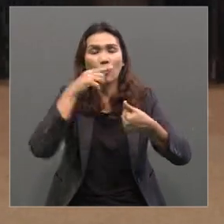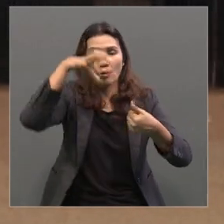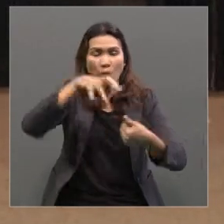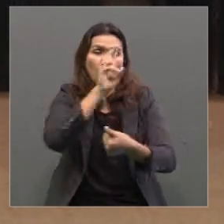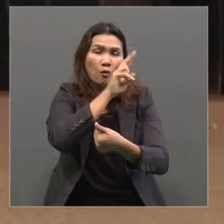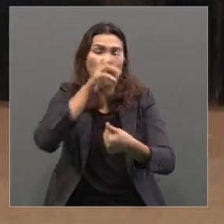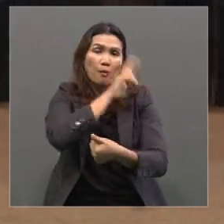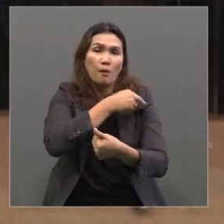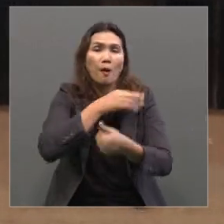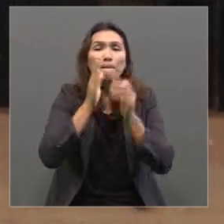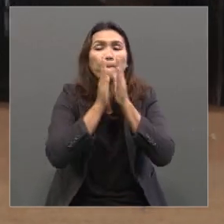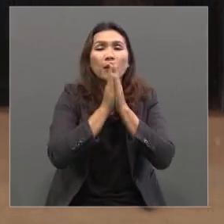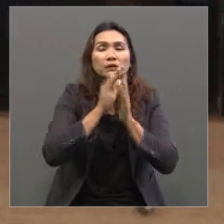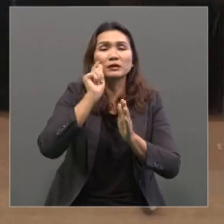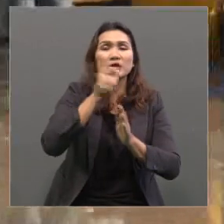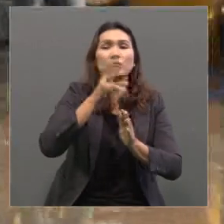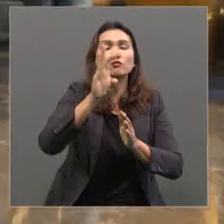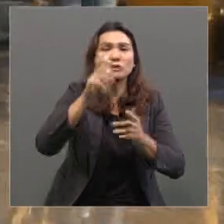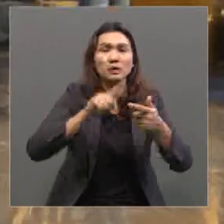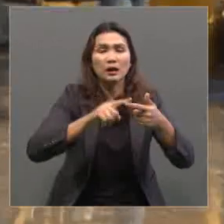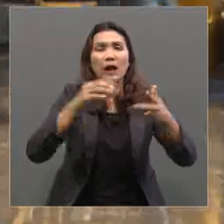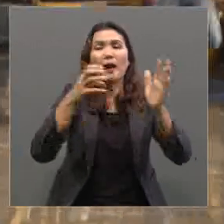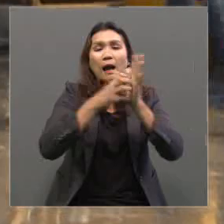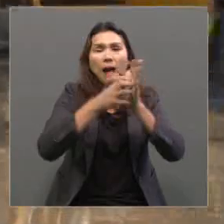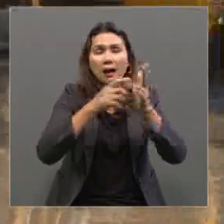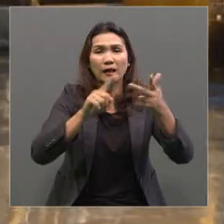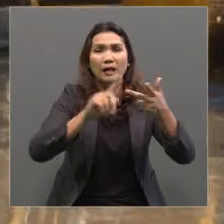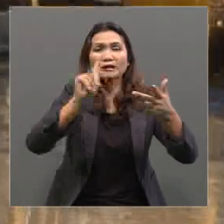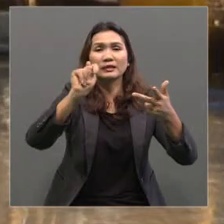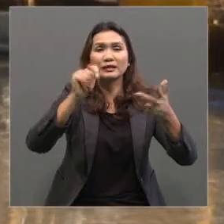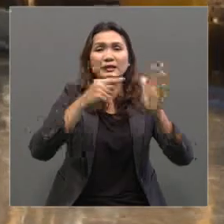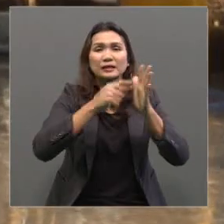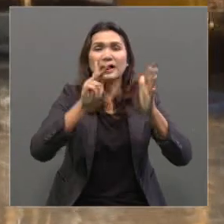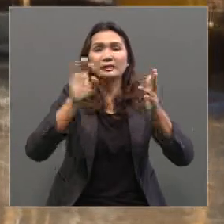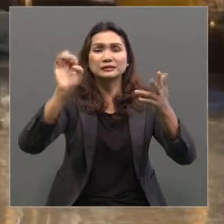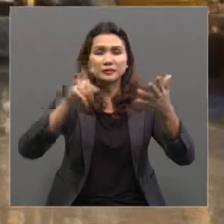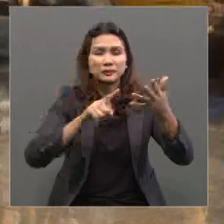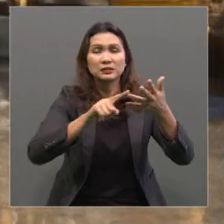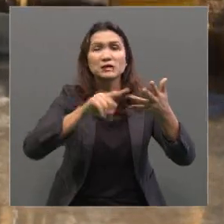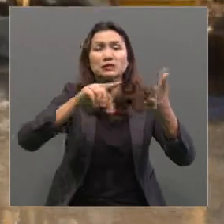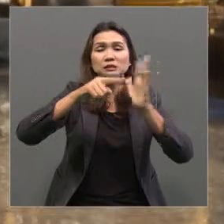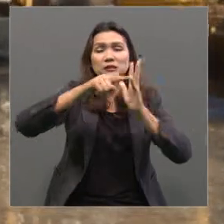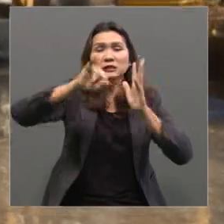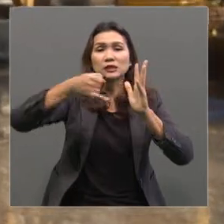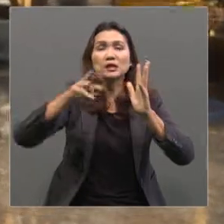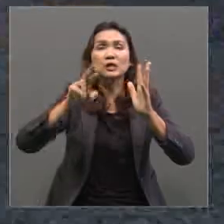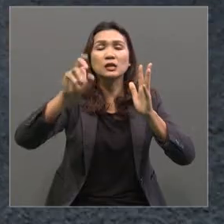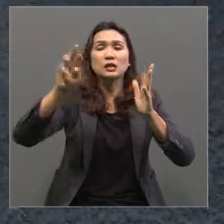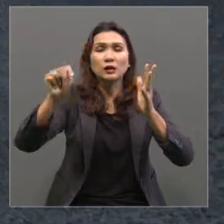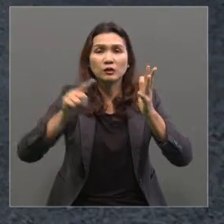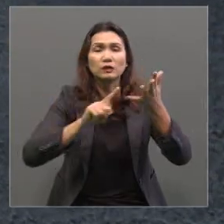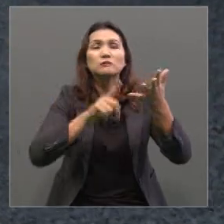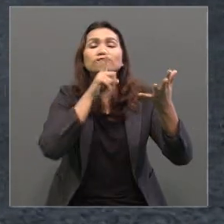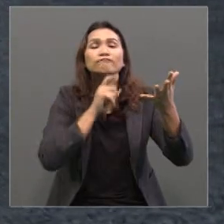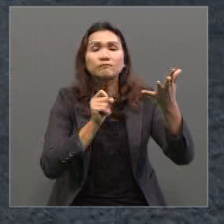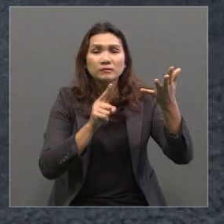ทวีศักดิ์โรงพยาบาลกลางโรงพยาบาลตากสินที่โรงพยาบาลเจริญกรุงประชารักษ์โรงพยาบาลสิรินธร